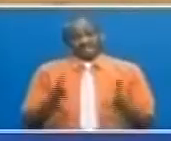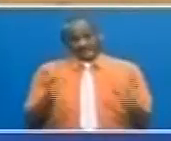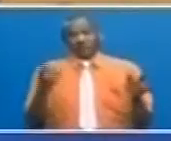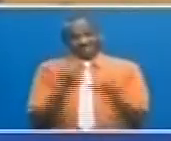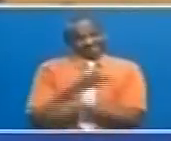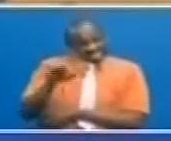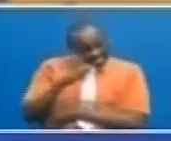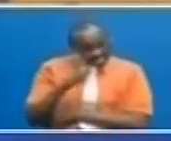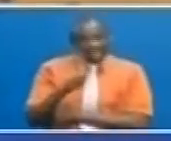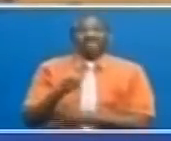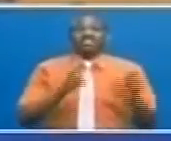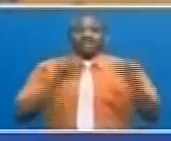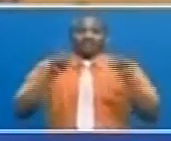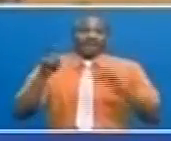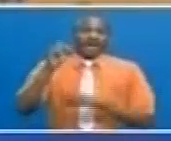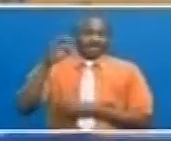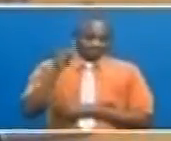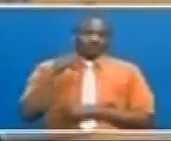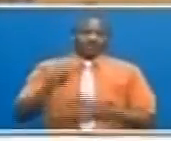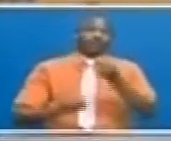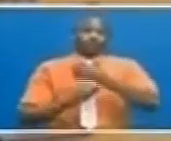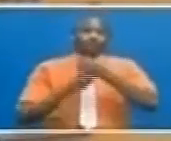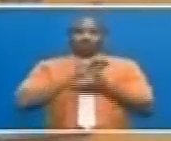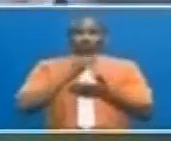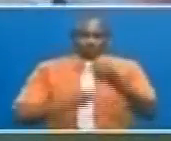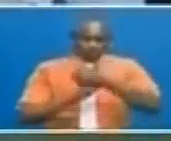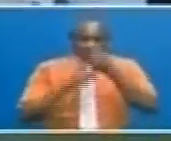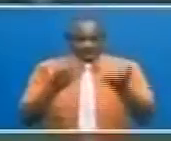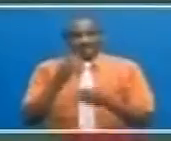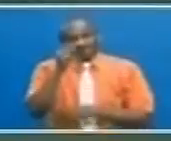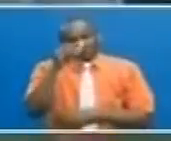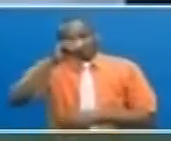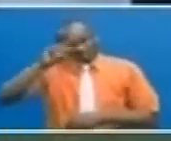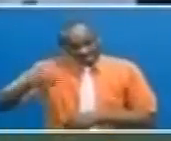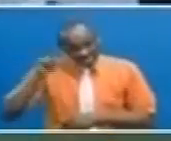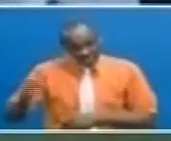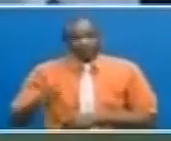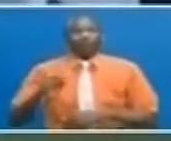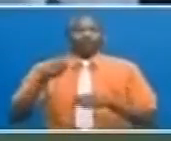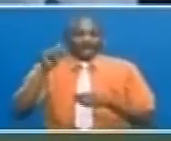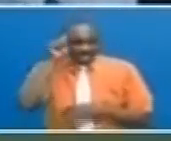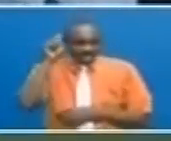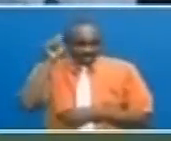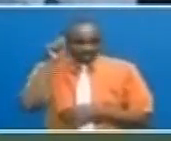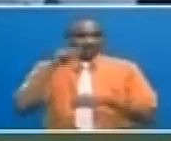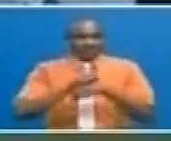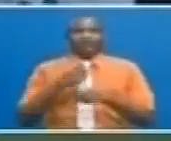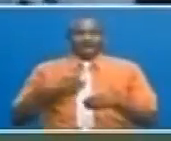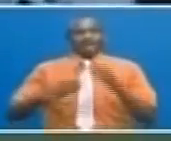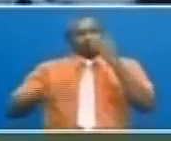Kwingineko, kampuni ya mawasiliano ya Safaricom imetoa udhamini wa shilingi milioni 50 kwa chuo cha kandanda cha My Professional